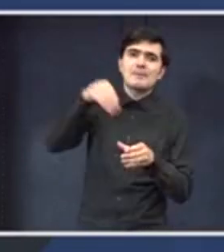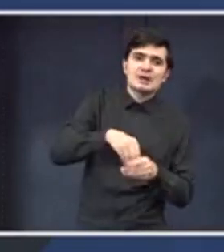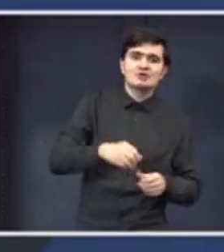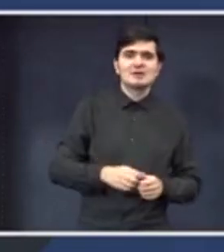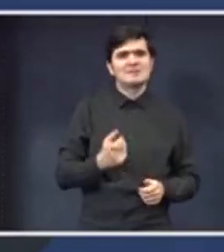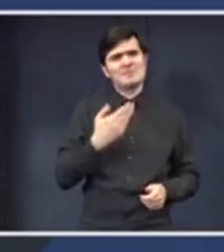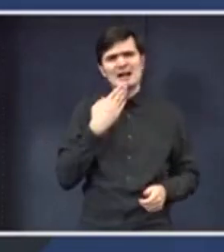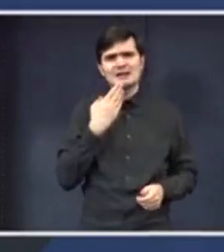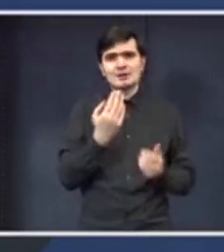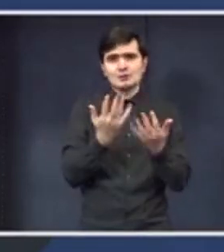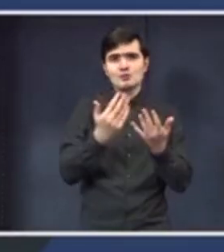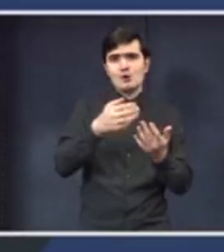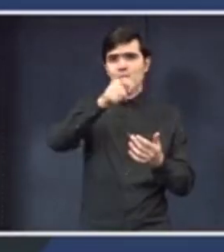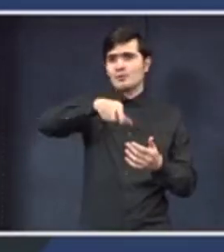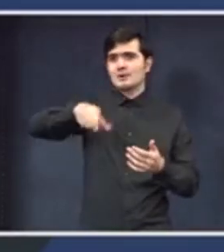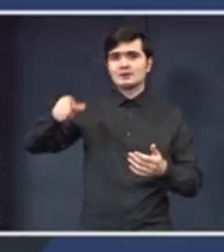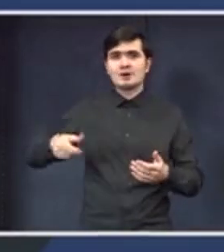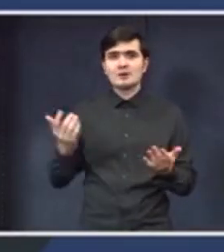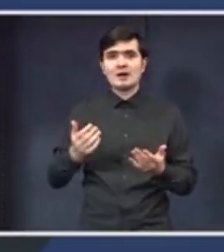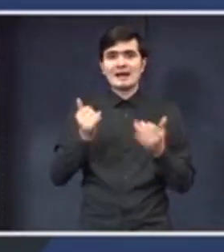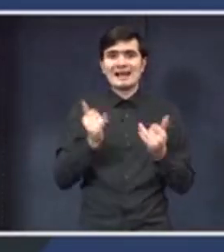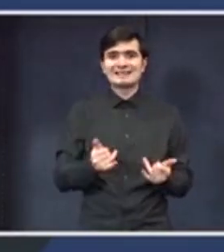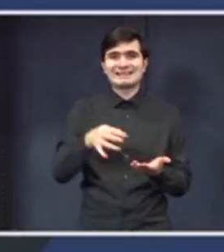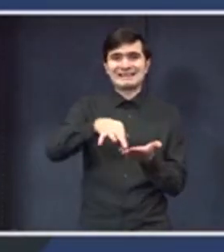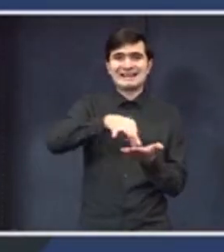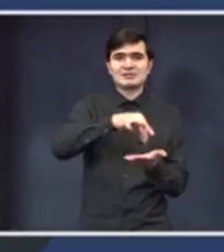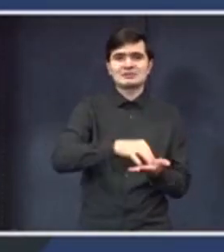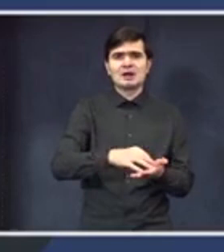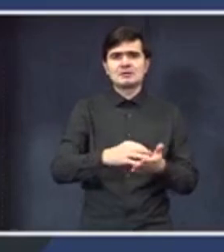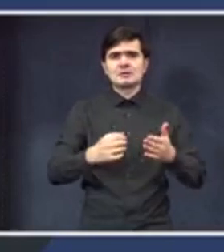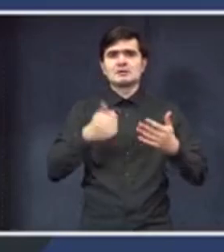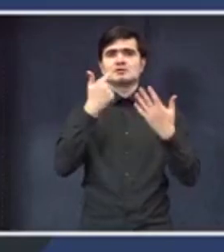păcate, numărul persoanelor înregistrate astăzi este de doar